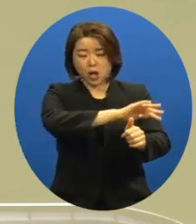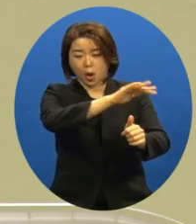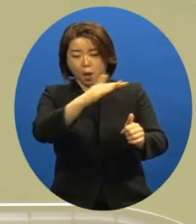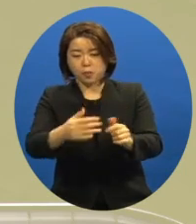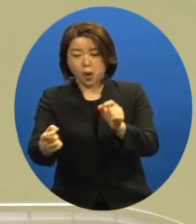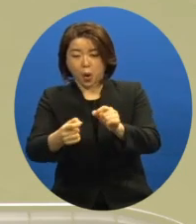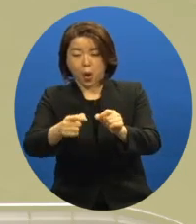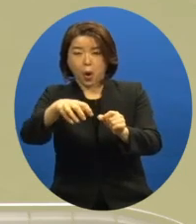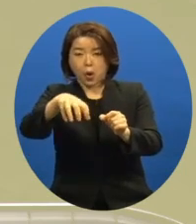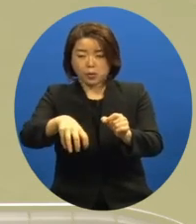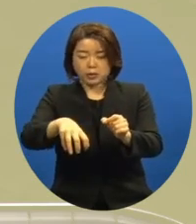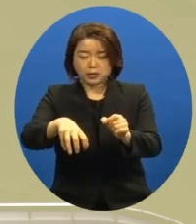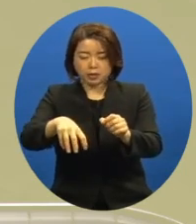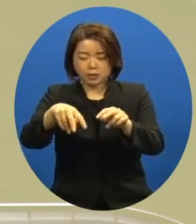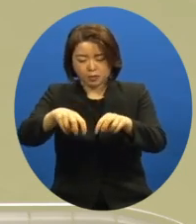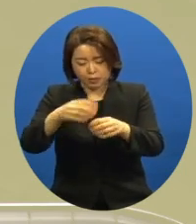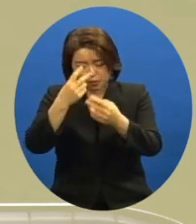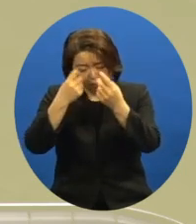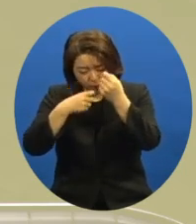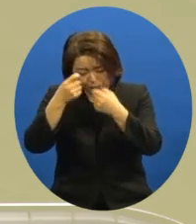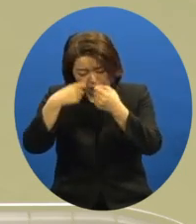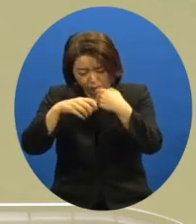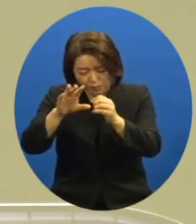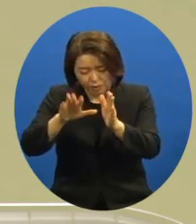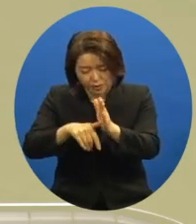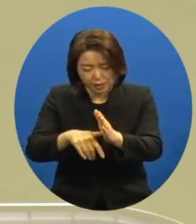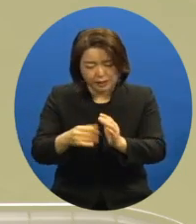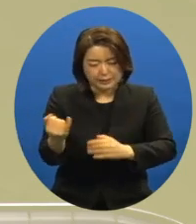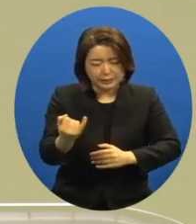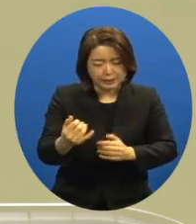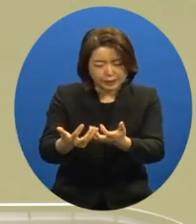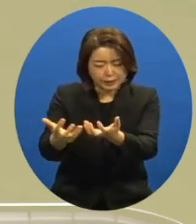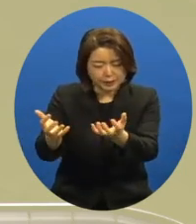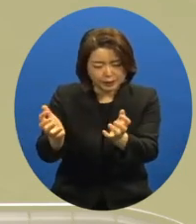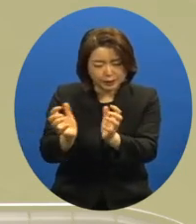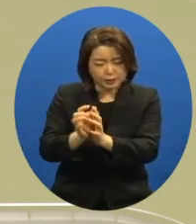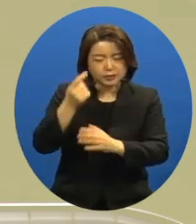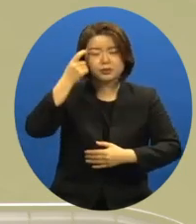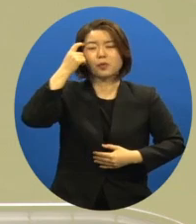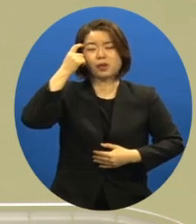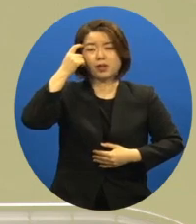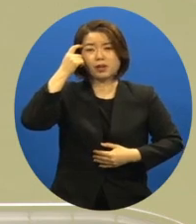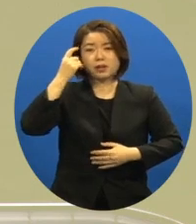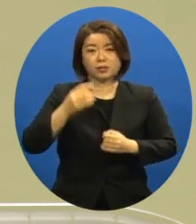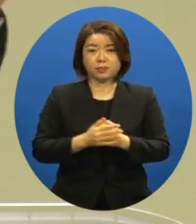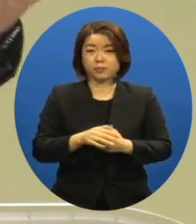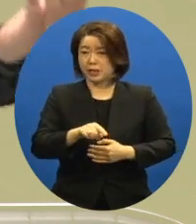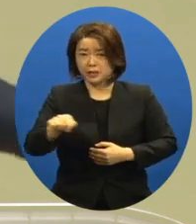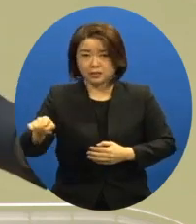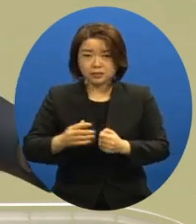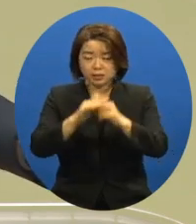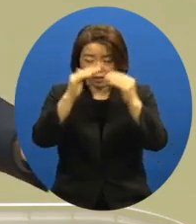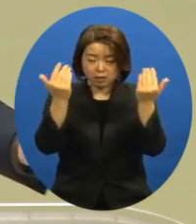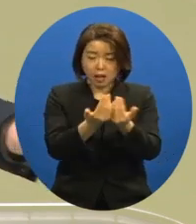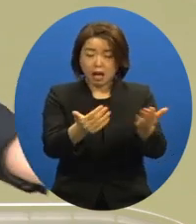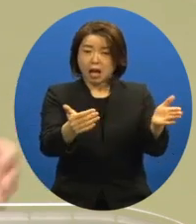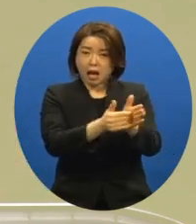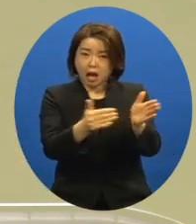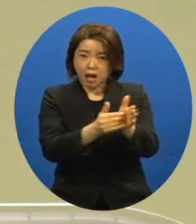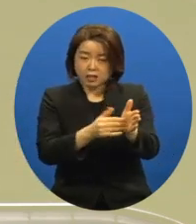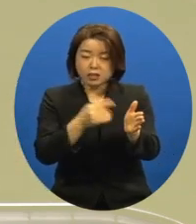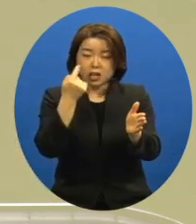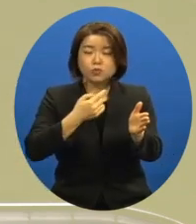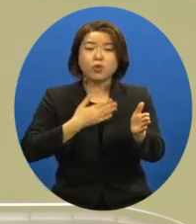곁에서 울었던 때 그 여인들 생각이 나더랍니다. 그들은 다 끝난 것